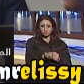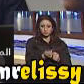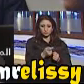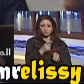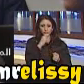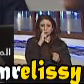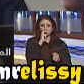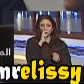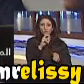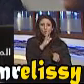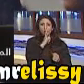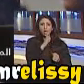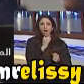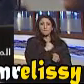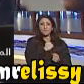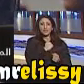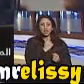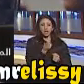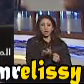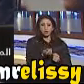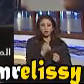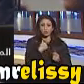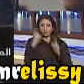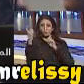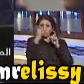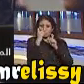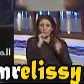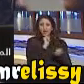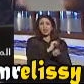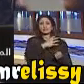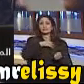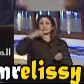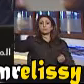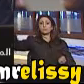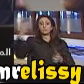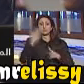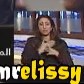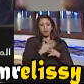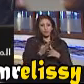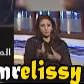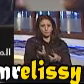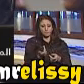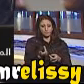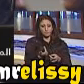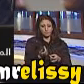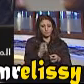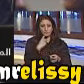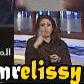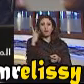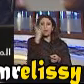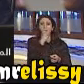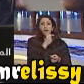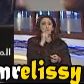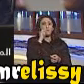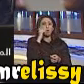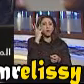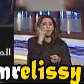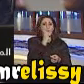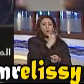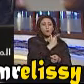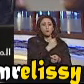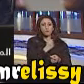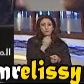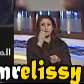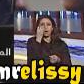الاسم؟ حولوا لي الاسم. ويعني انت قول لي يا استاذ حلمي، انتوا كم واحد بالطريقه دي؟ يا فندم